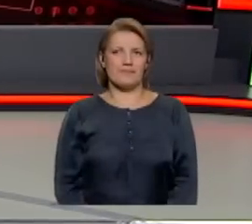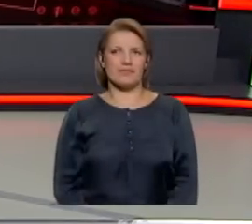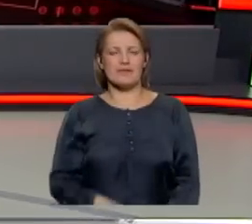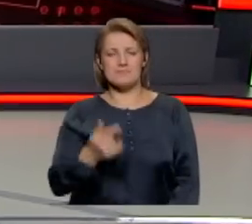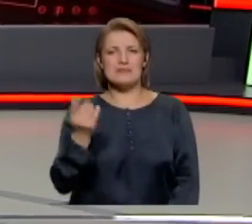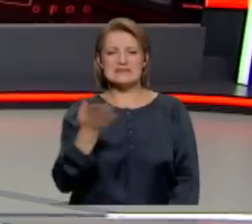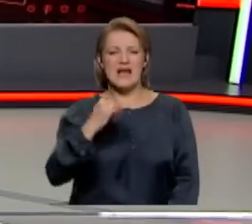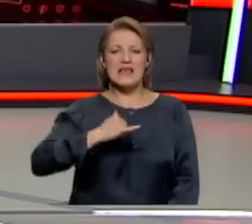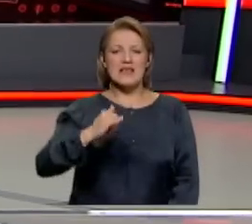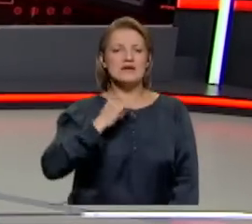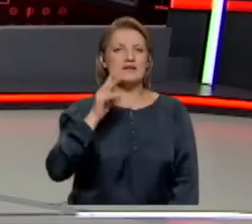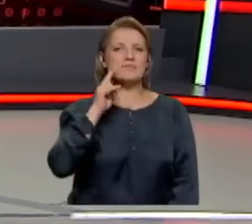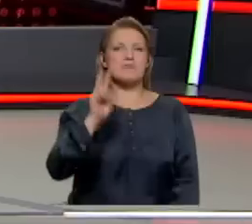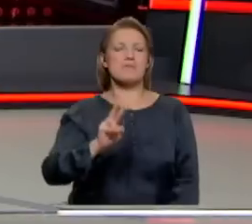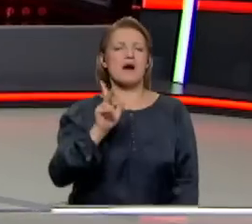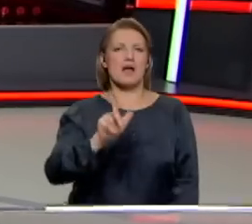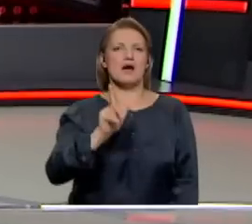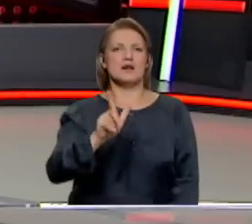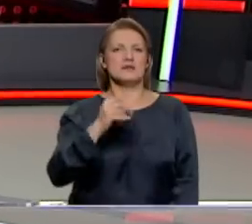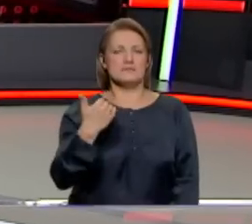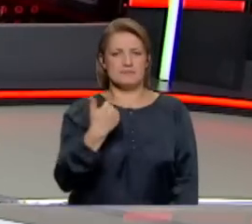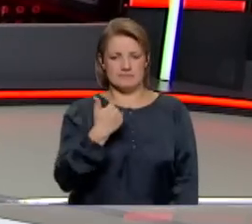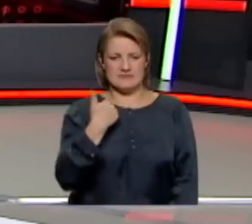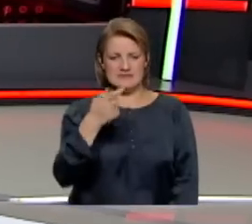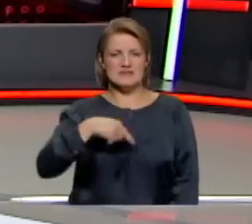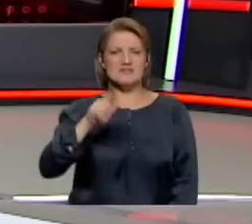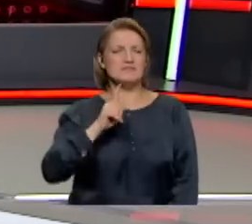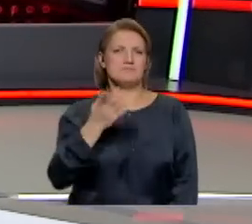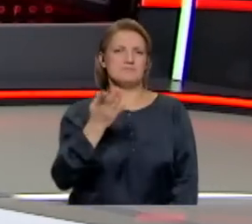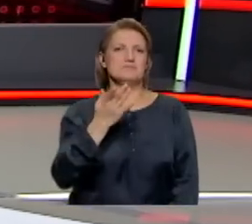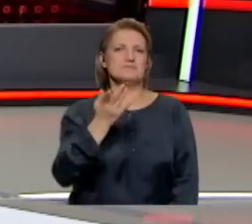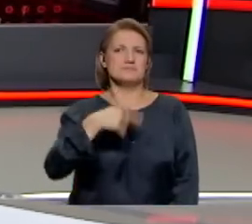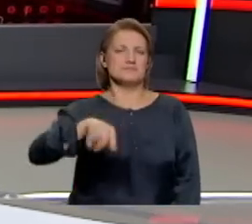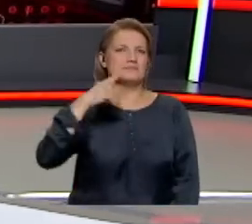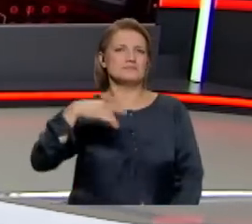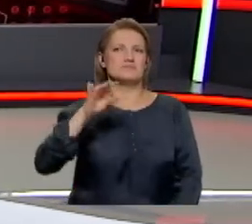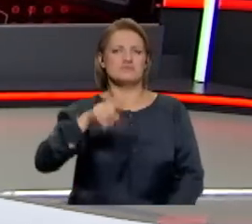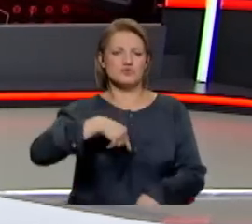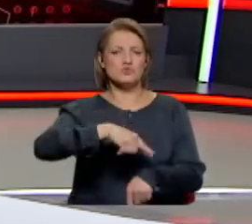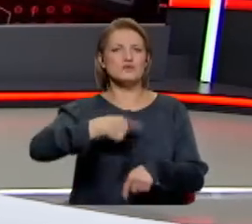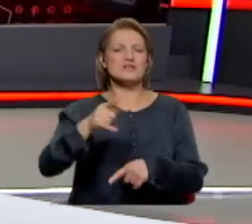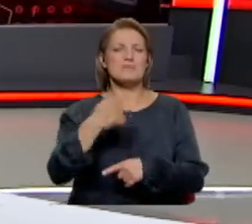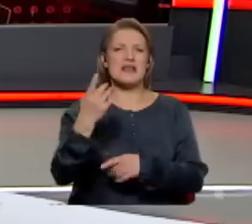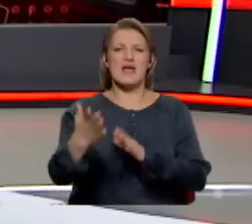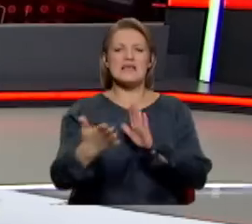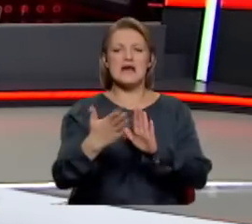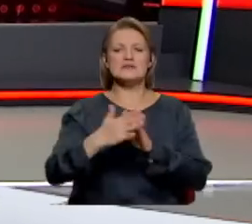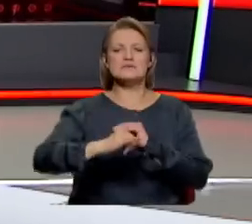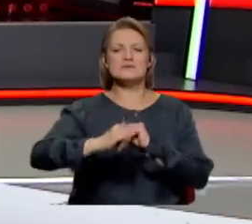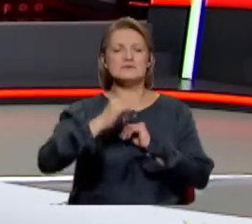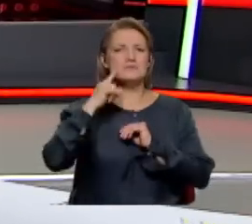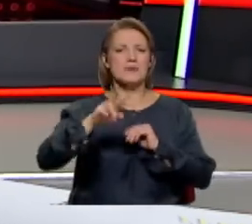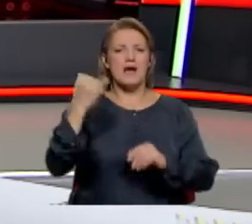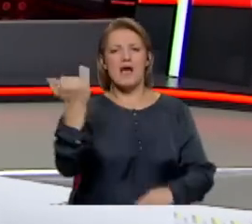biraz daha yakından bakmak lazım Bilhassa bizim entelektüellerimize çağrımdır Bu süreçlere biraz daha yakından bakmak lazım